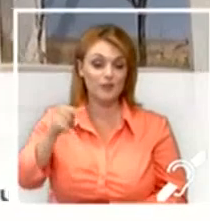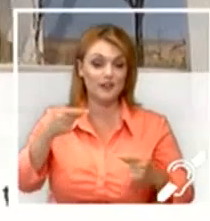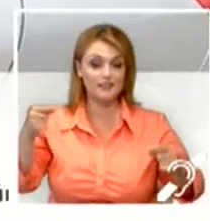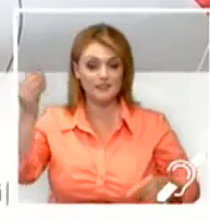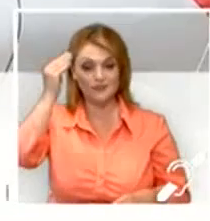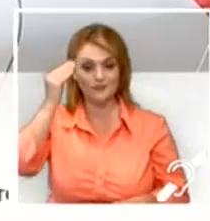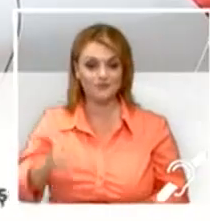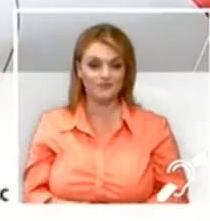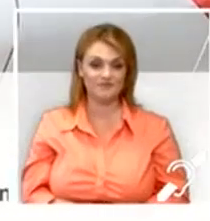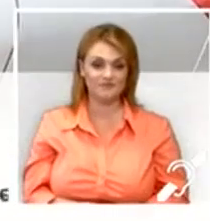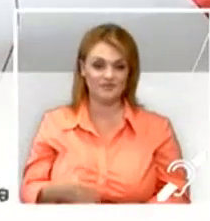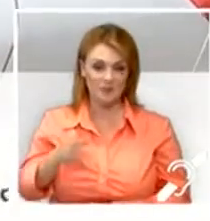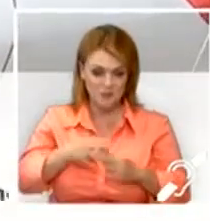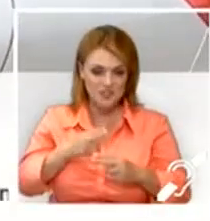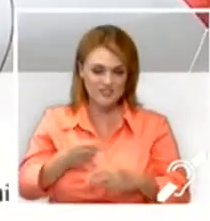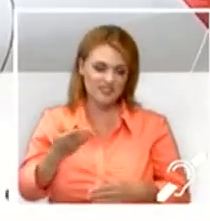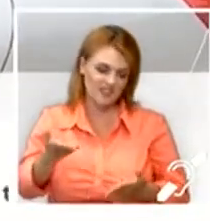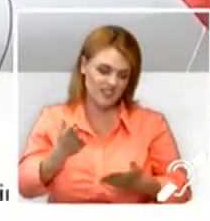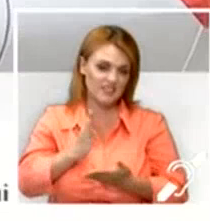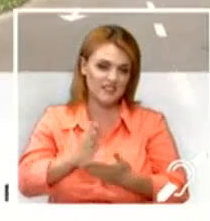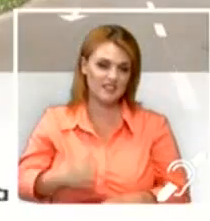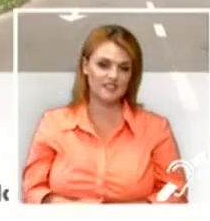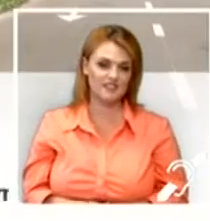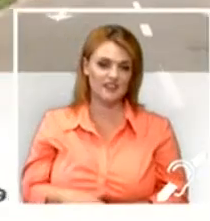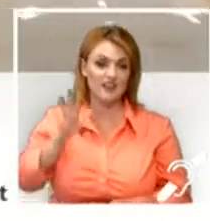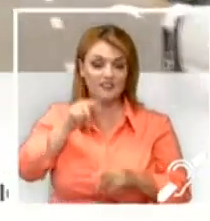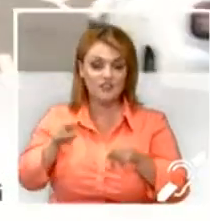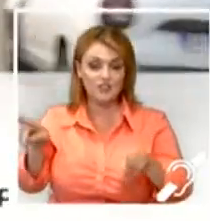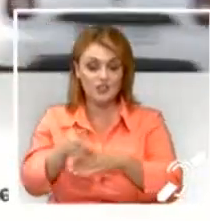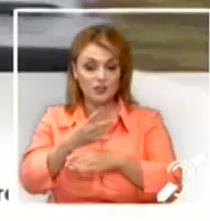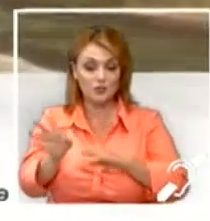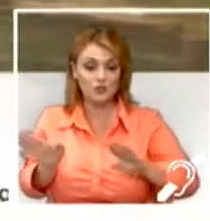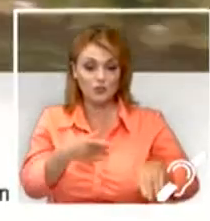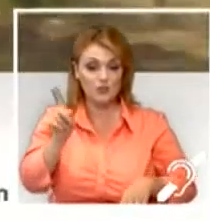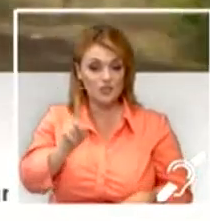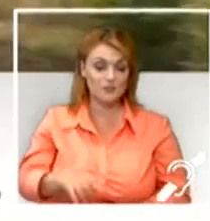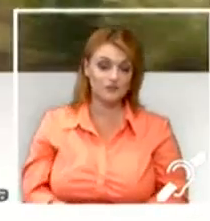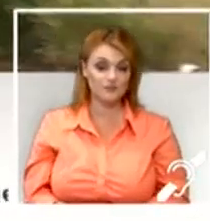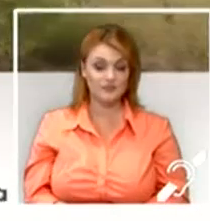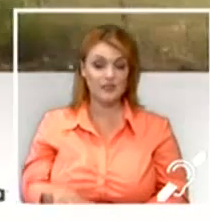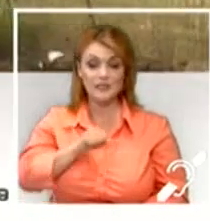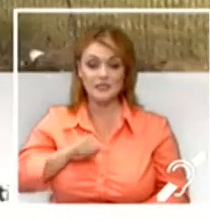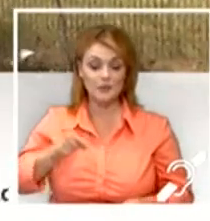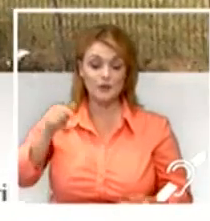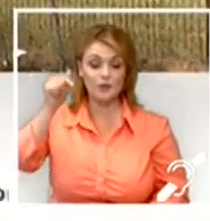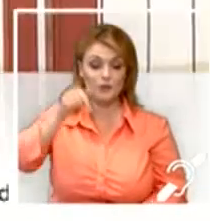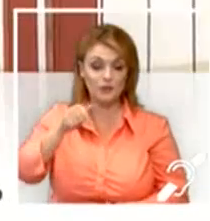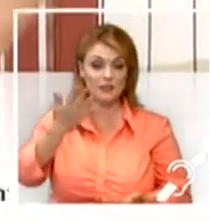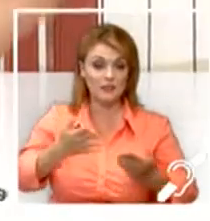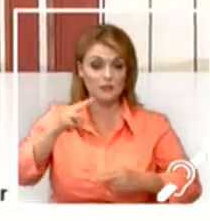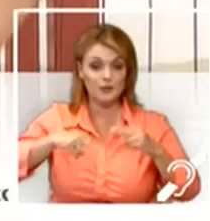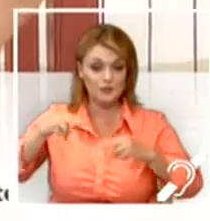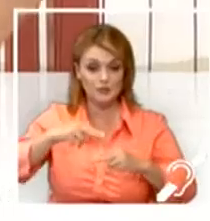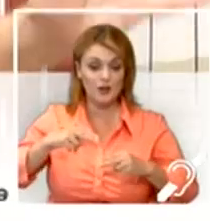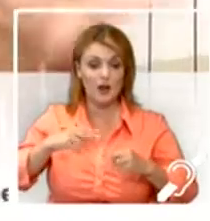împărțite. Deranj, da, bineînțeles, pentru că noaptea după ora 1... Cred că cel mai potrivit ar fi dacă s-ar construi